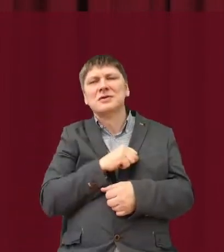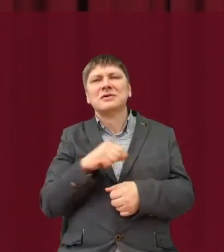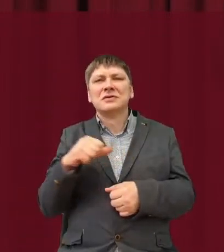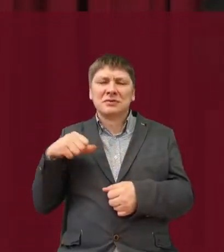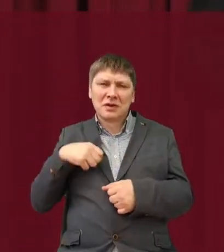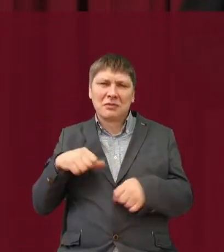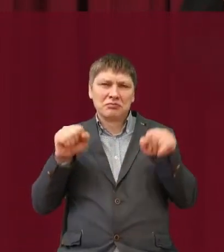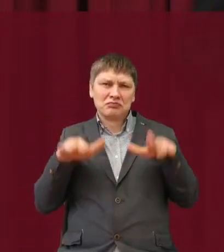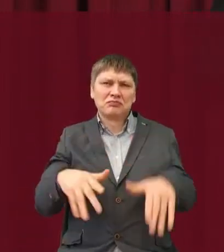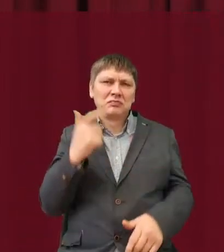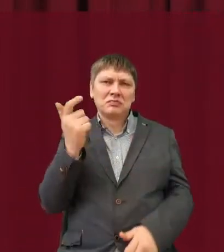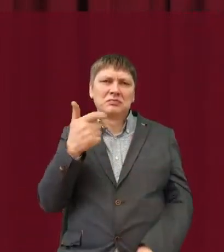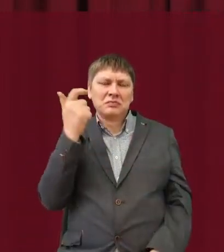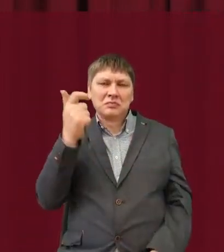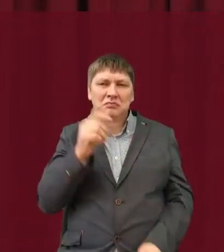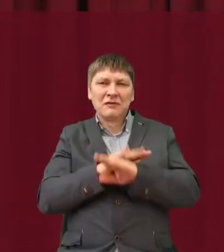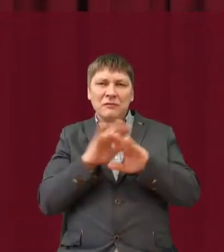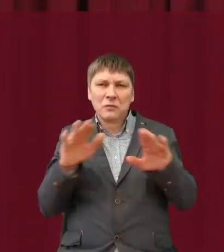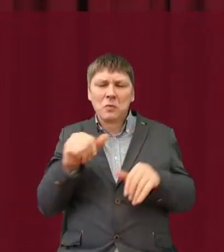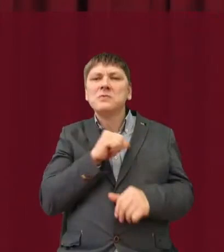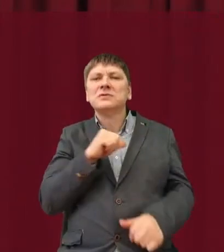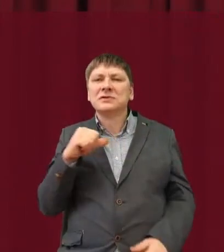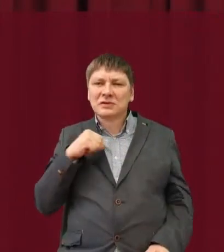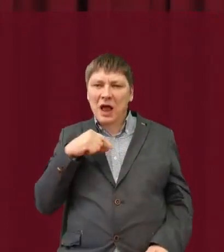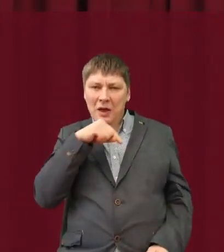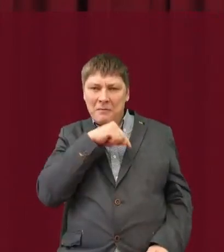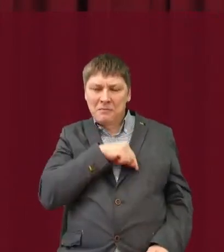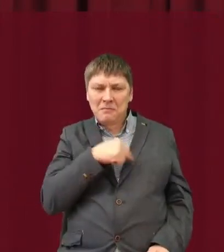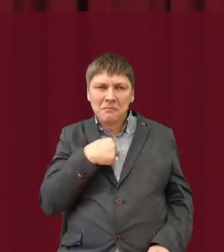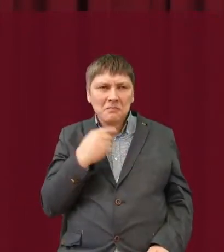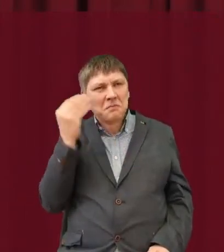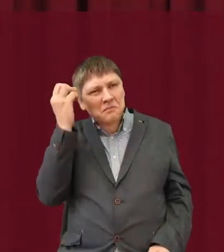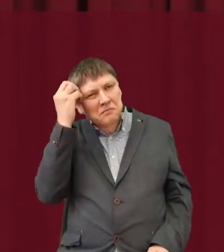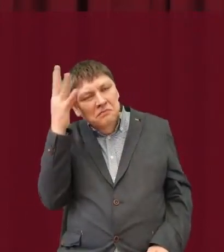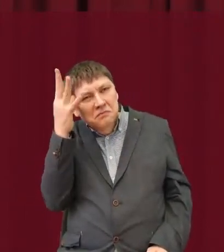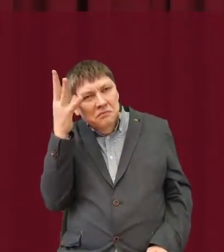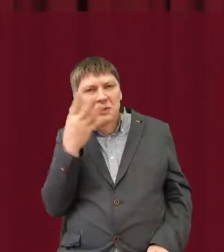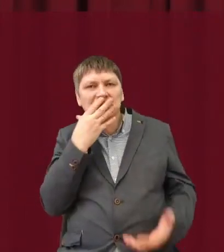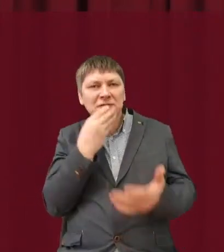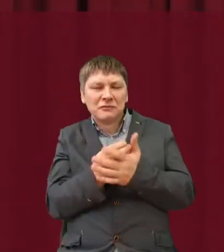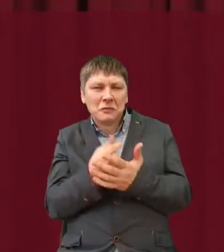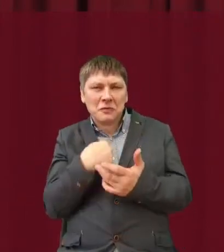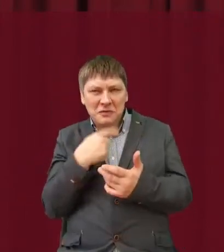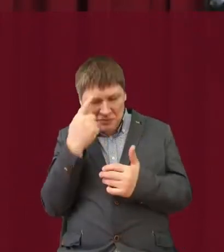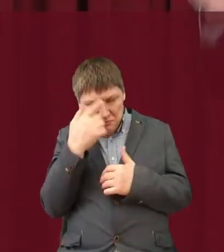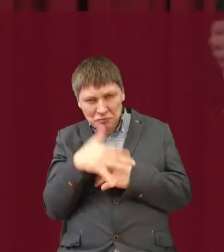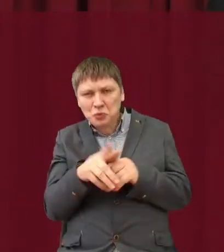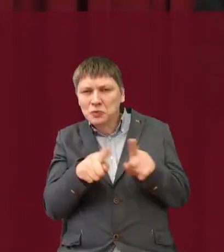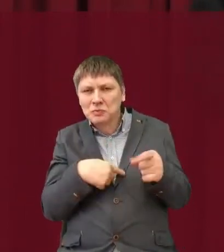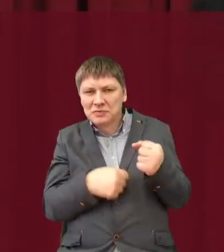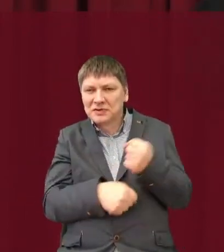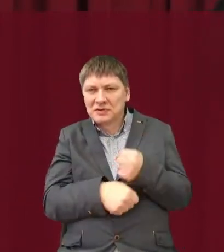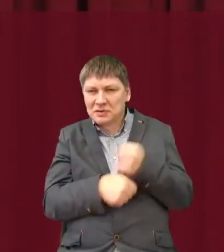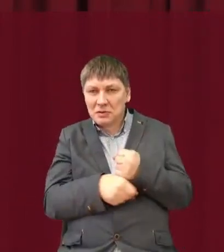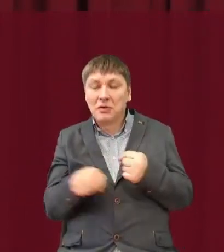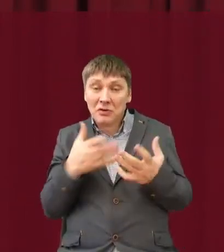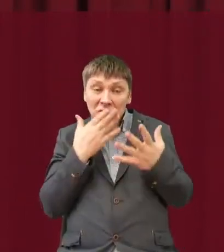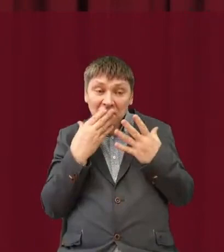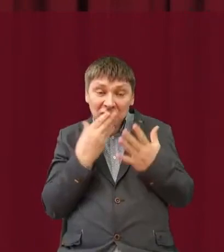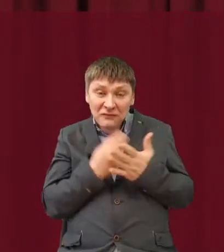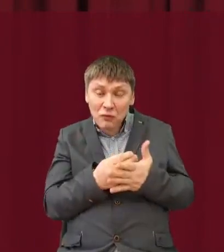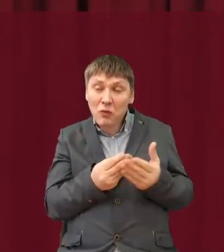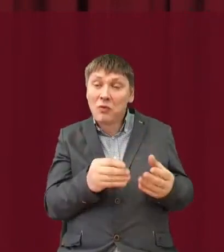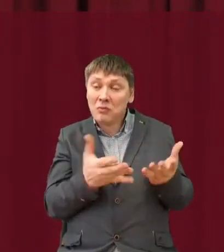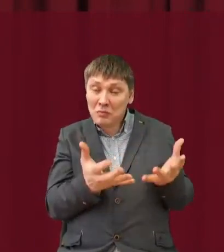решения которые диктовала их вот греховное сознание греховное понимание и эти решения они